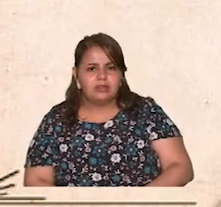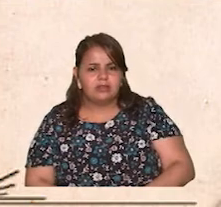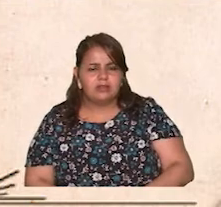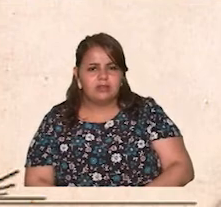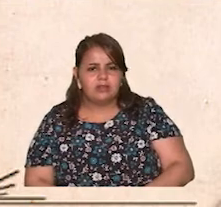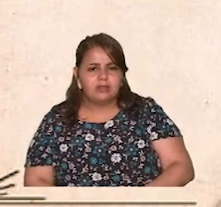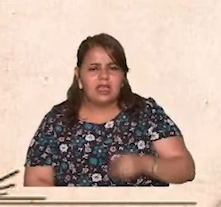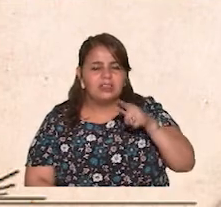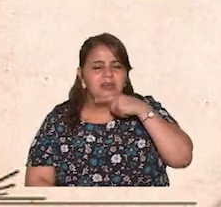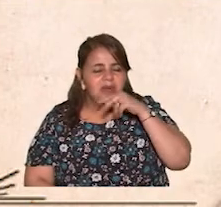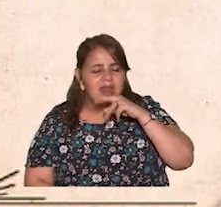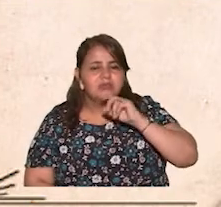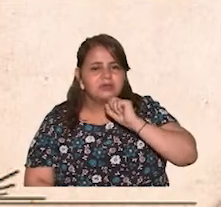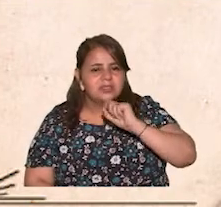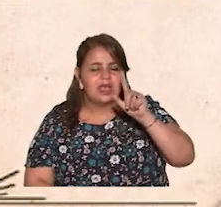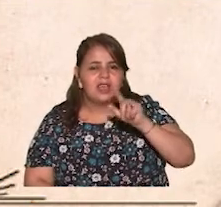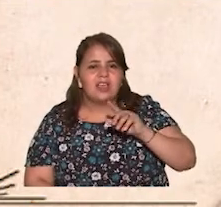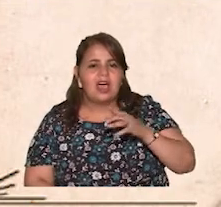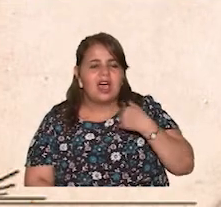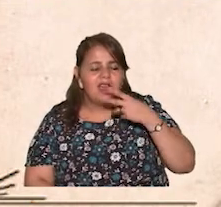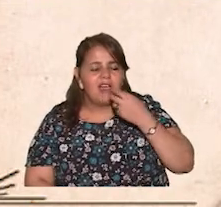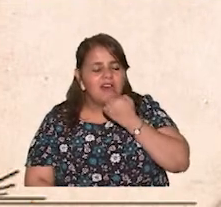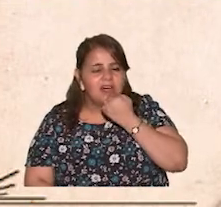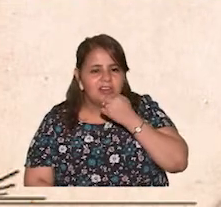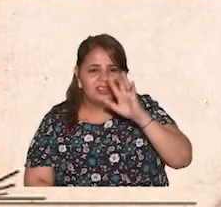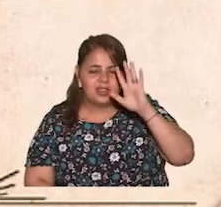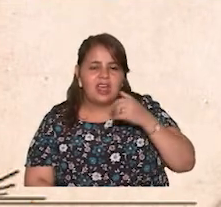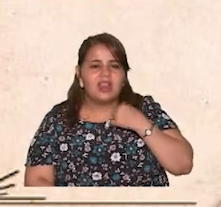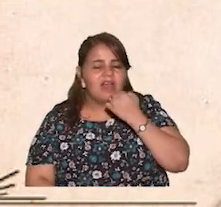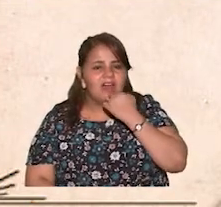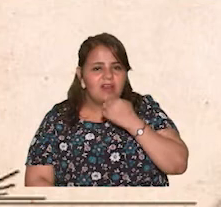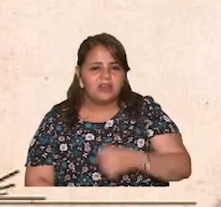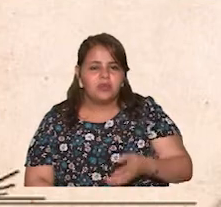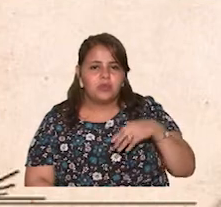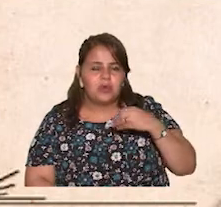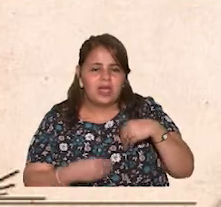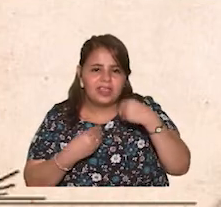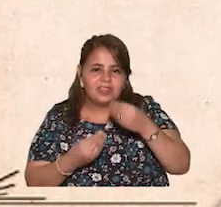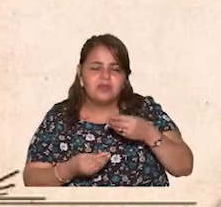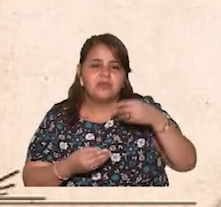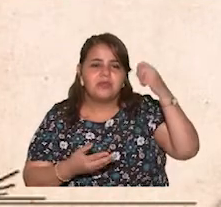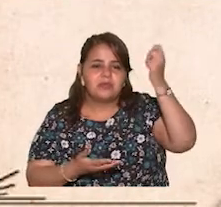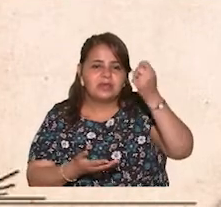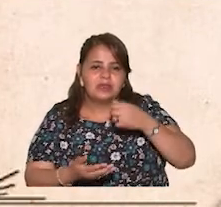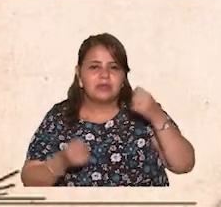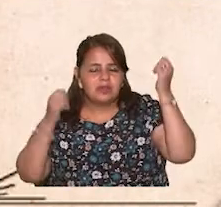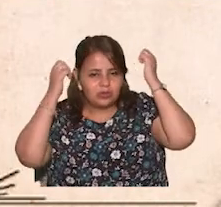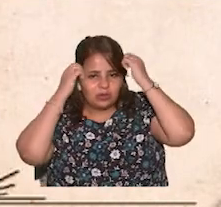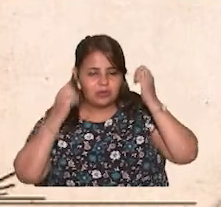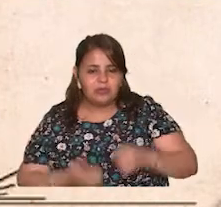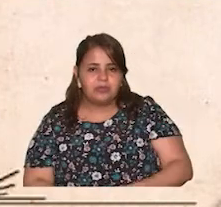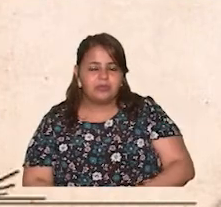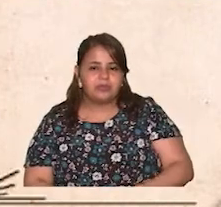وقال له عندك حق، اخطات الى الرب، صحيح انا اللي غلطان، وقدم مزامير توبه وابتدى يتوب. فالاعتراف